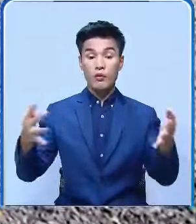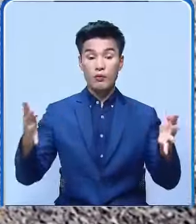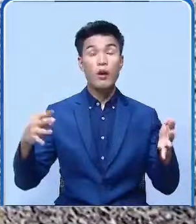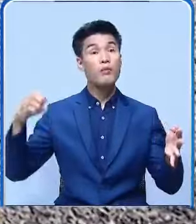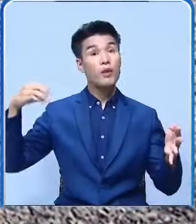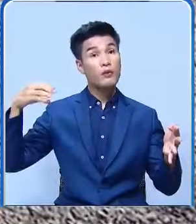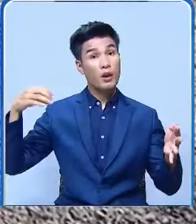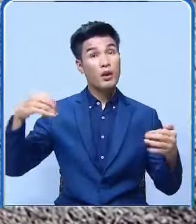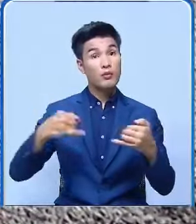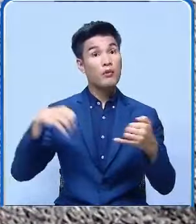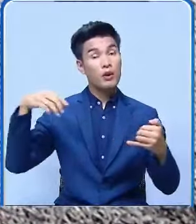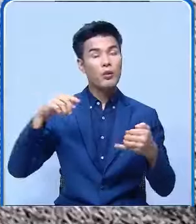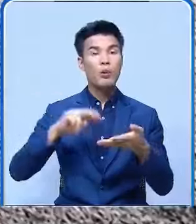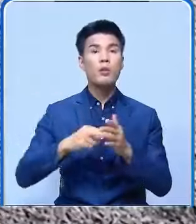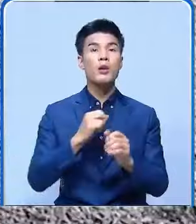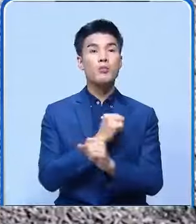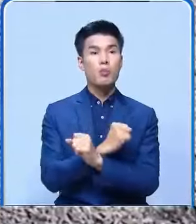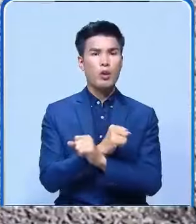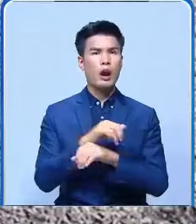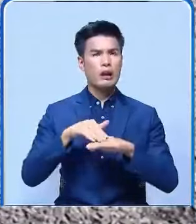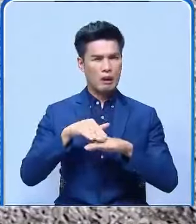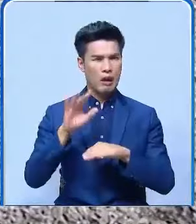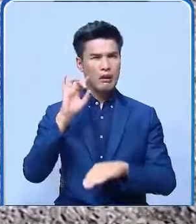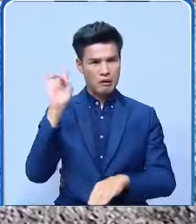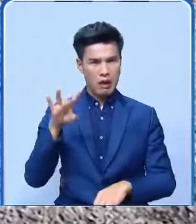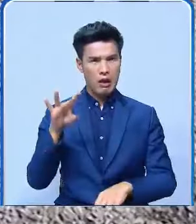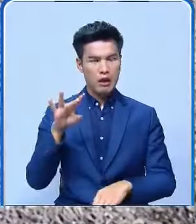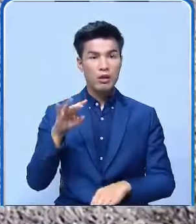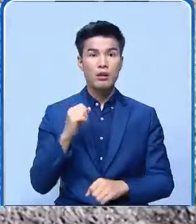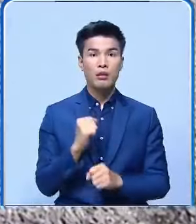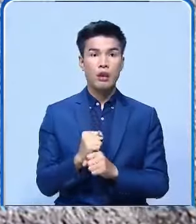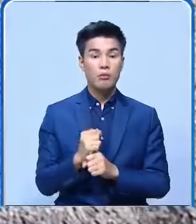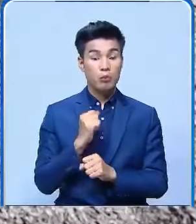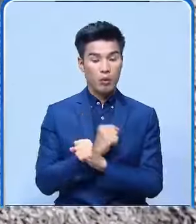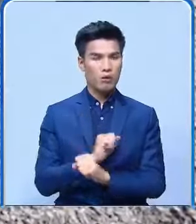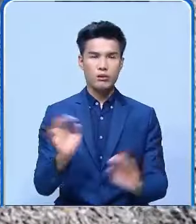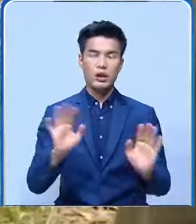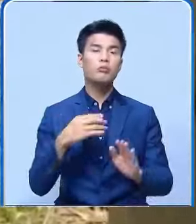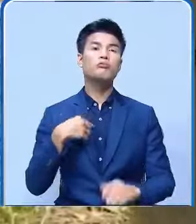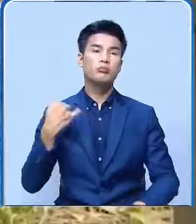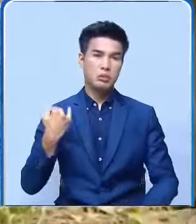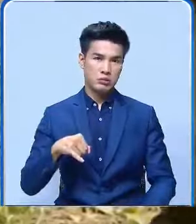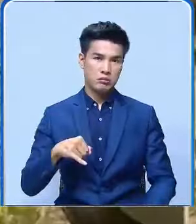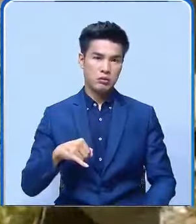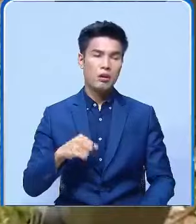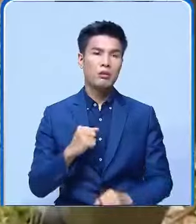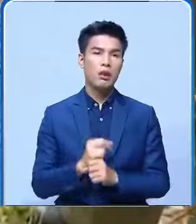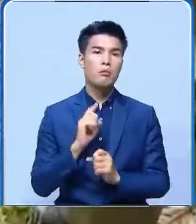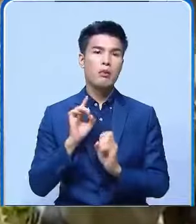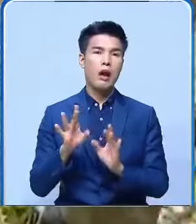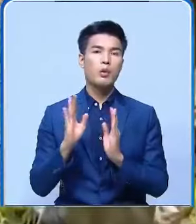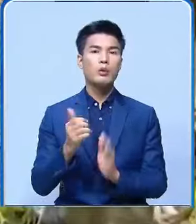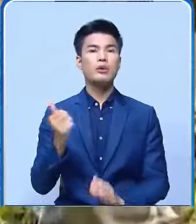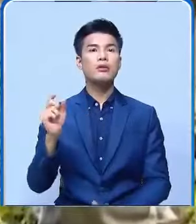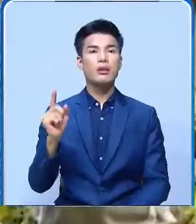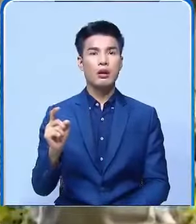รั้วเป็นการป้องกันเกินสมควรแก่เหตุไม่สามารถอ้างเหตุป้องกันได้ถือว่ามีความผิดข้อหาทำร้ายผู้อื่นจนถึงแก่